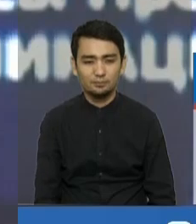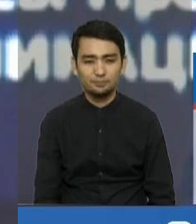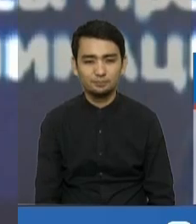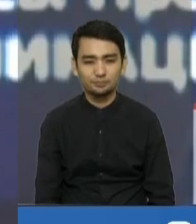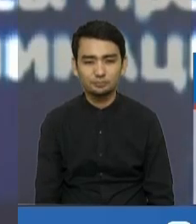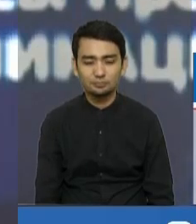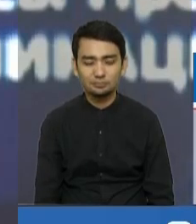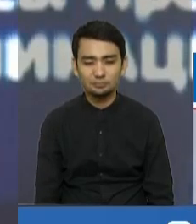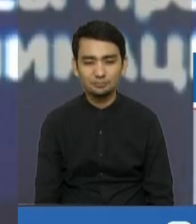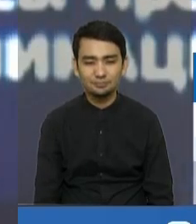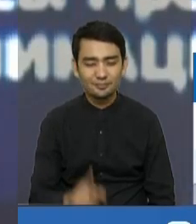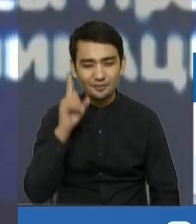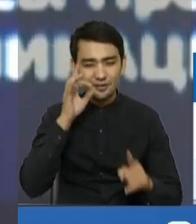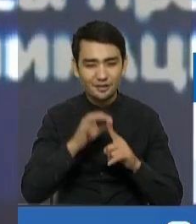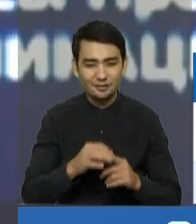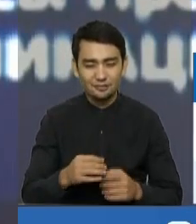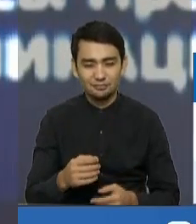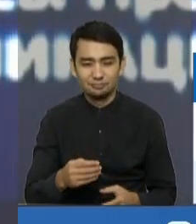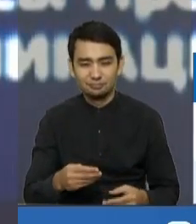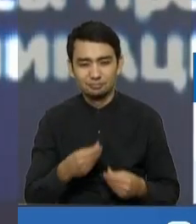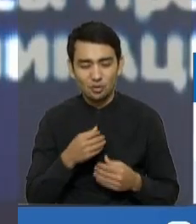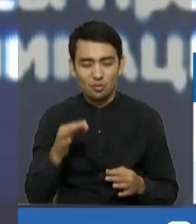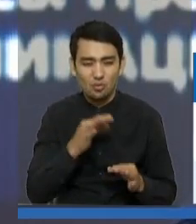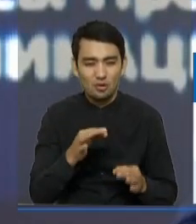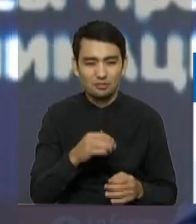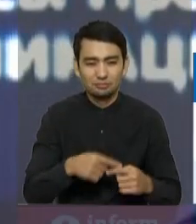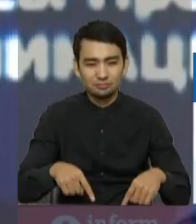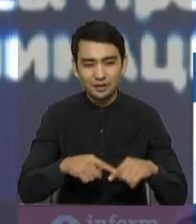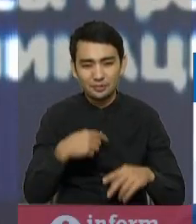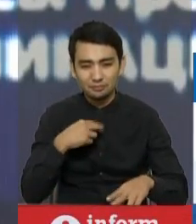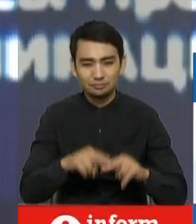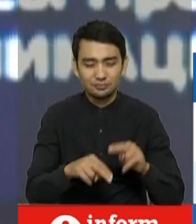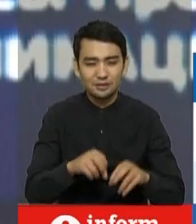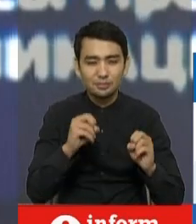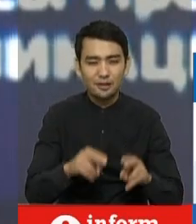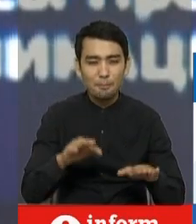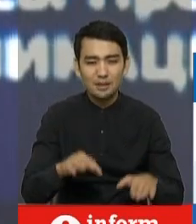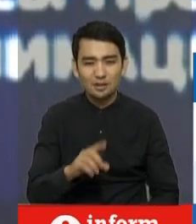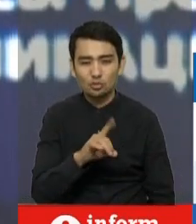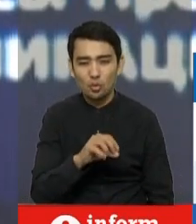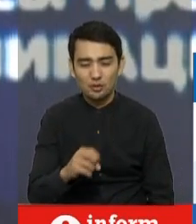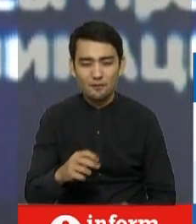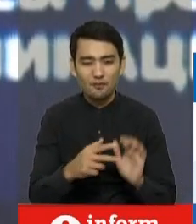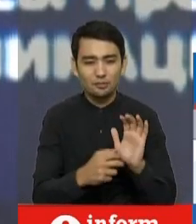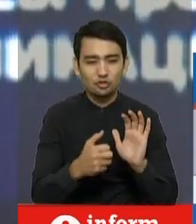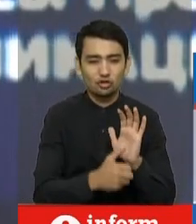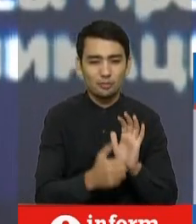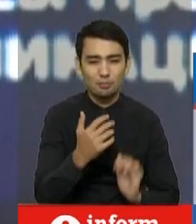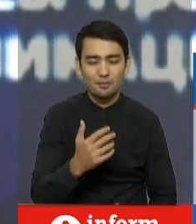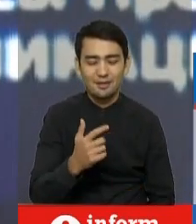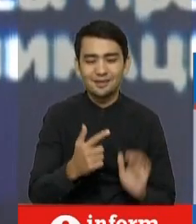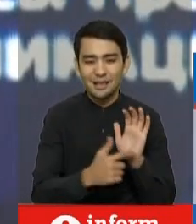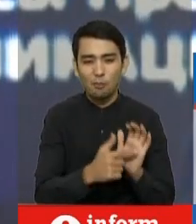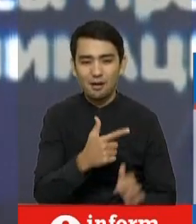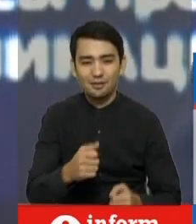22% в целях увеличения производственных площадей Мы приступили к созданию пяти новых производственных зон площад 867 гектаров в